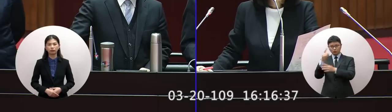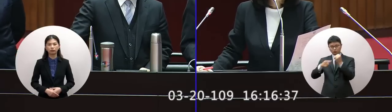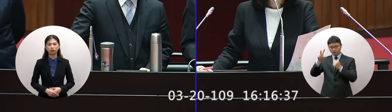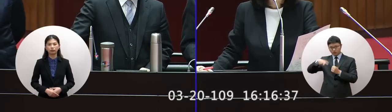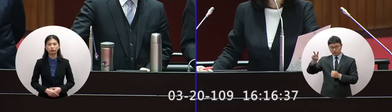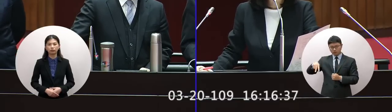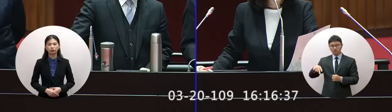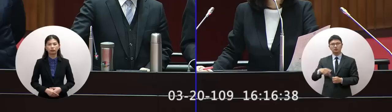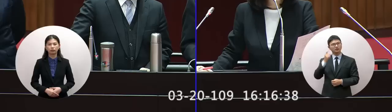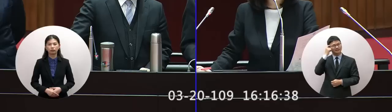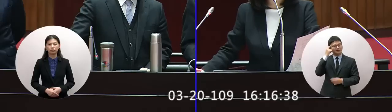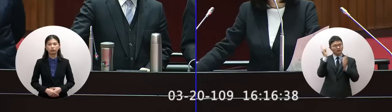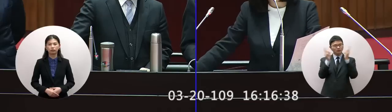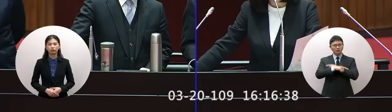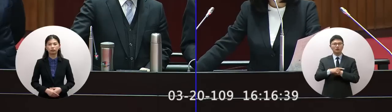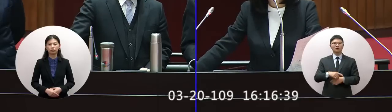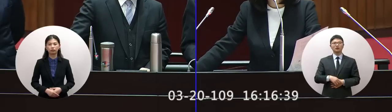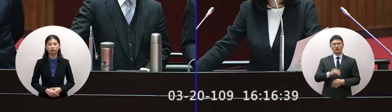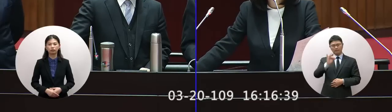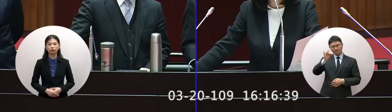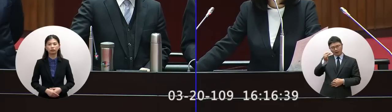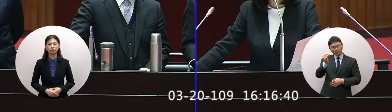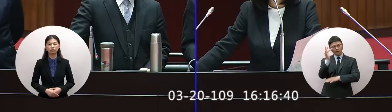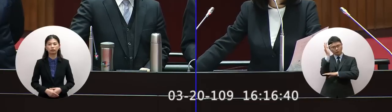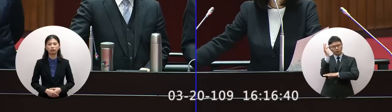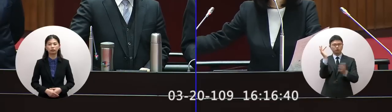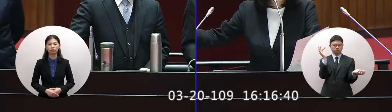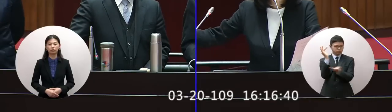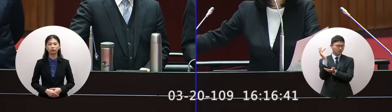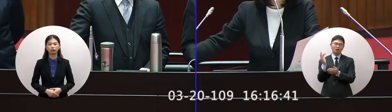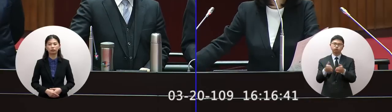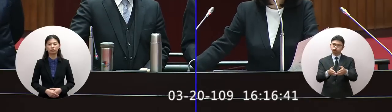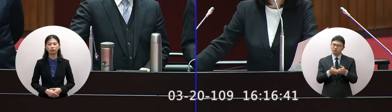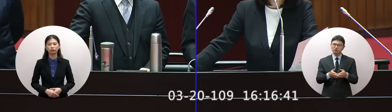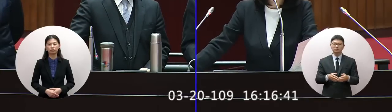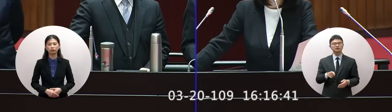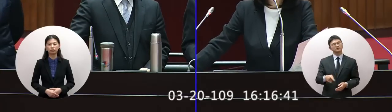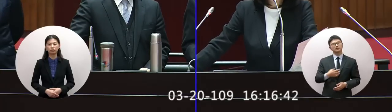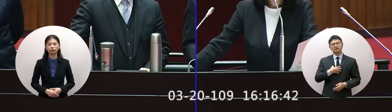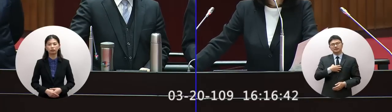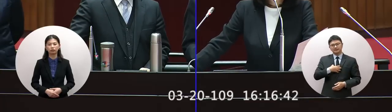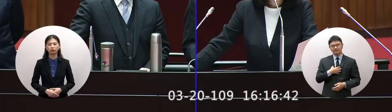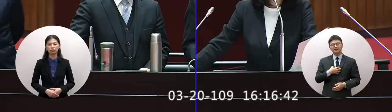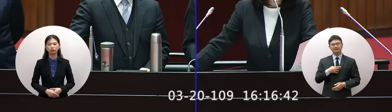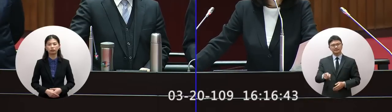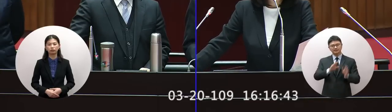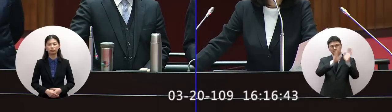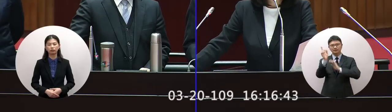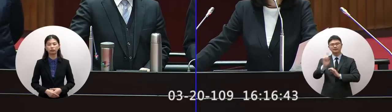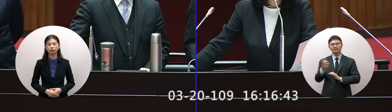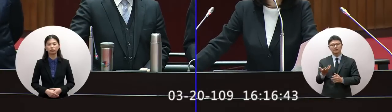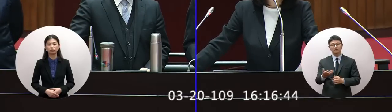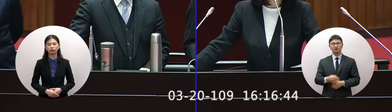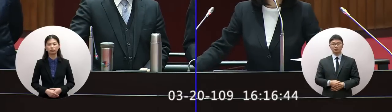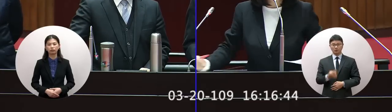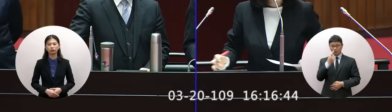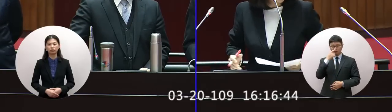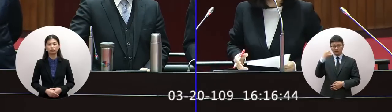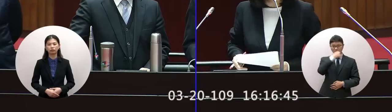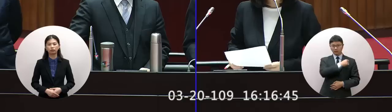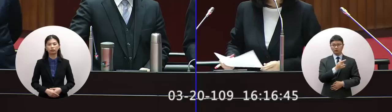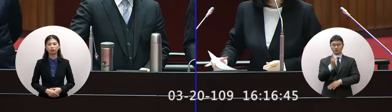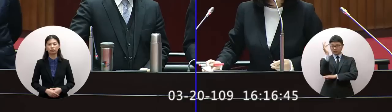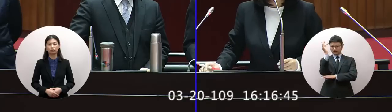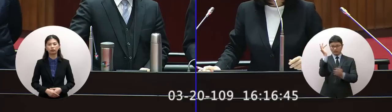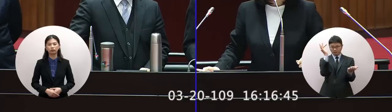掉近100万棵树。天哪，这到底会是什么景象？台湾砍森林，全世界